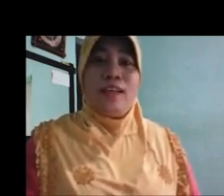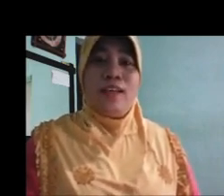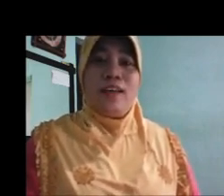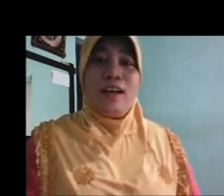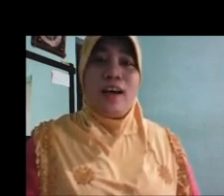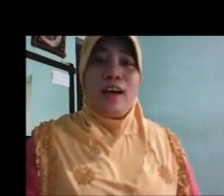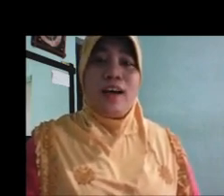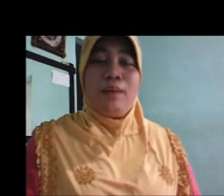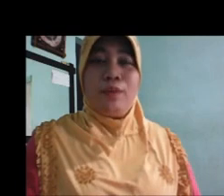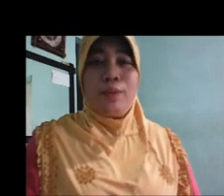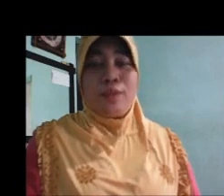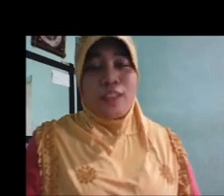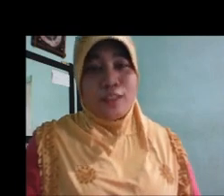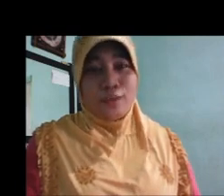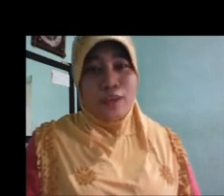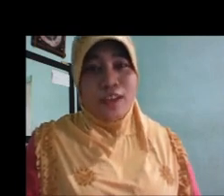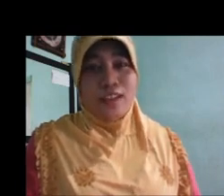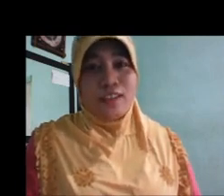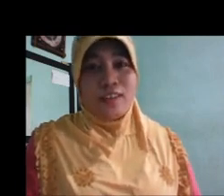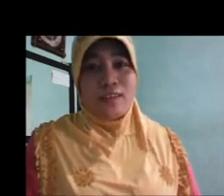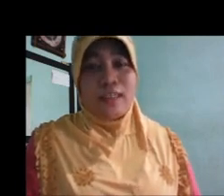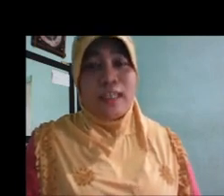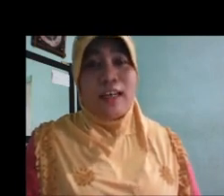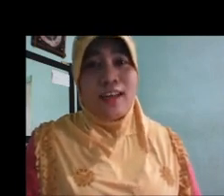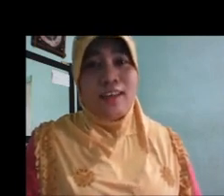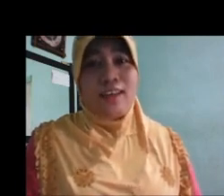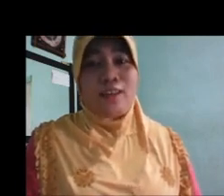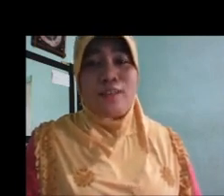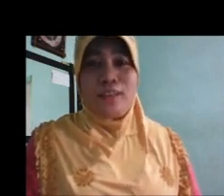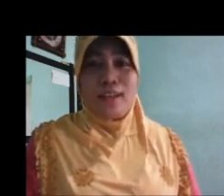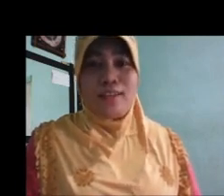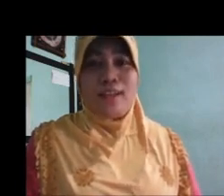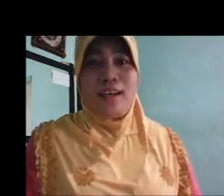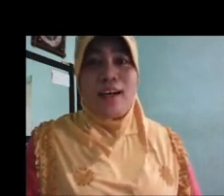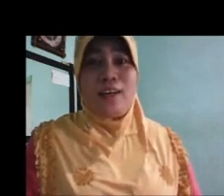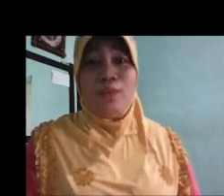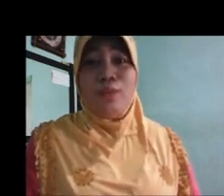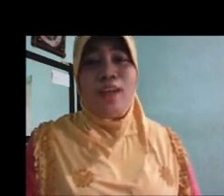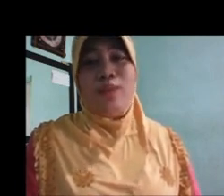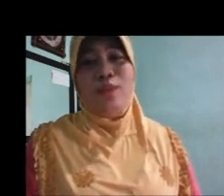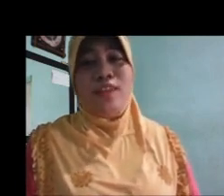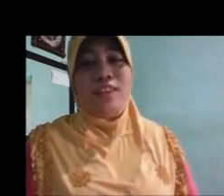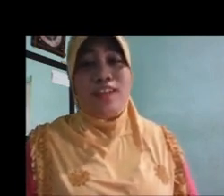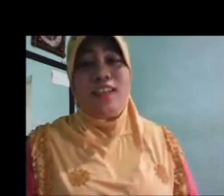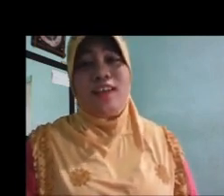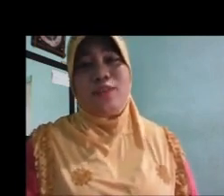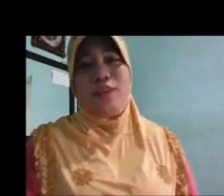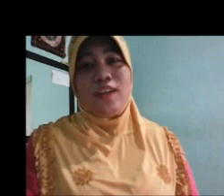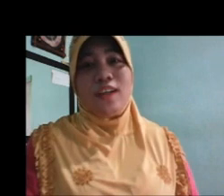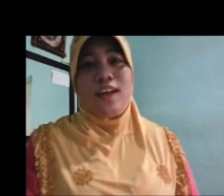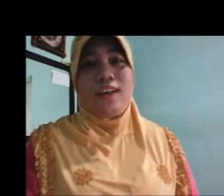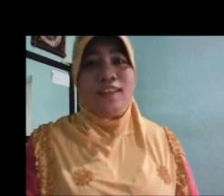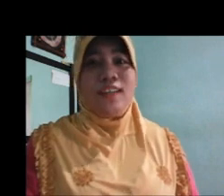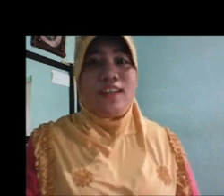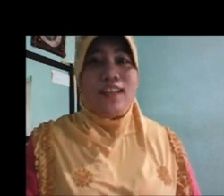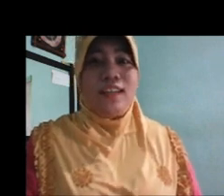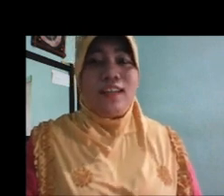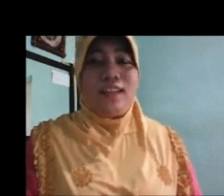misalnya putra-putrinya sudah kelelahan atau stres, atau mungkin ayah bunda sendiri yang sudah